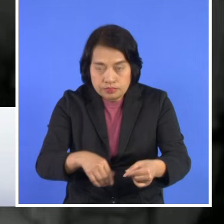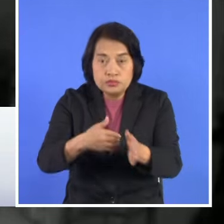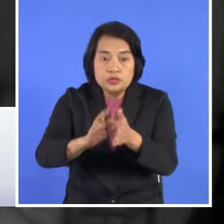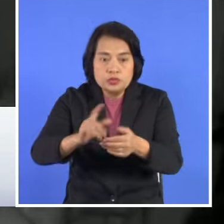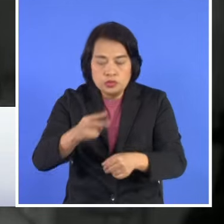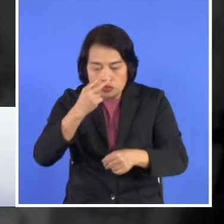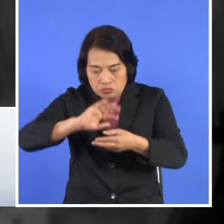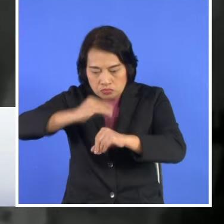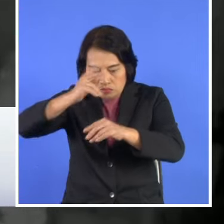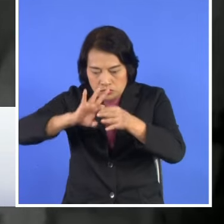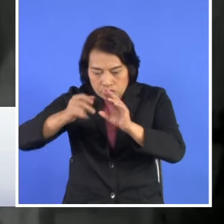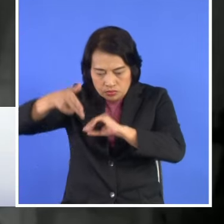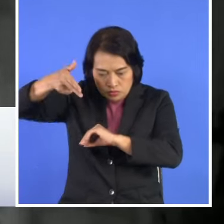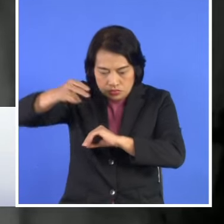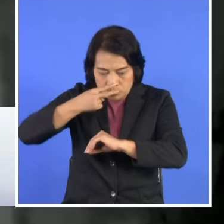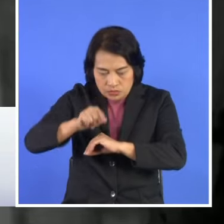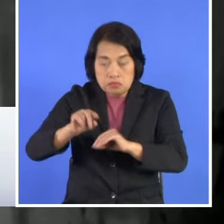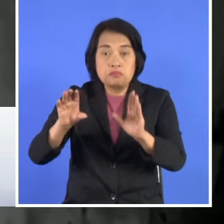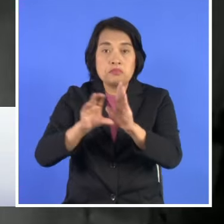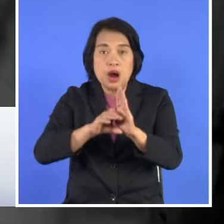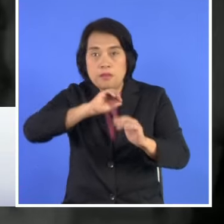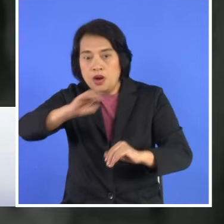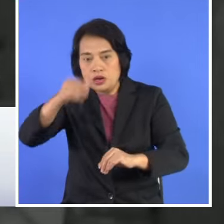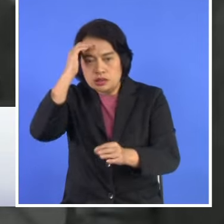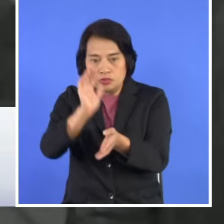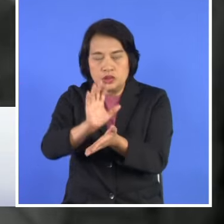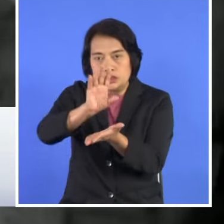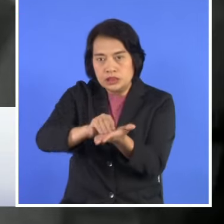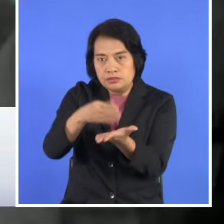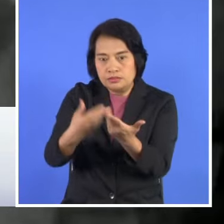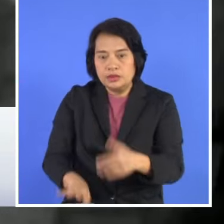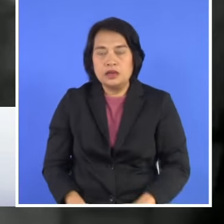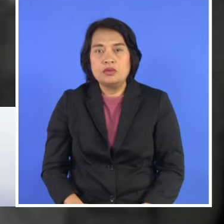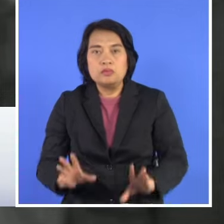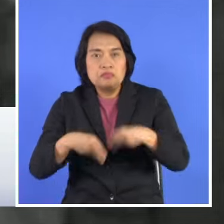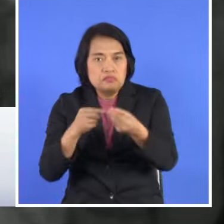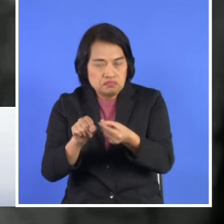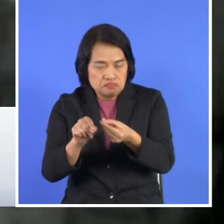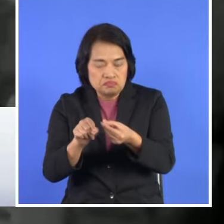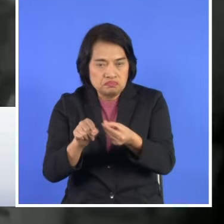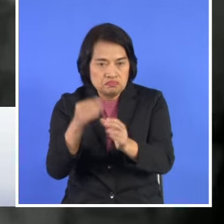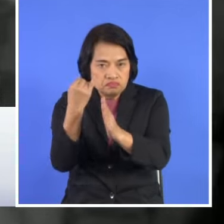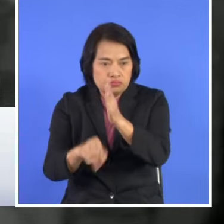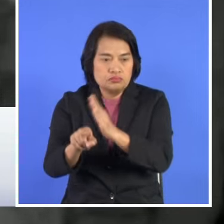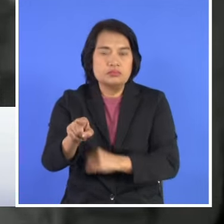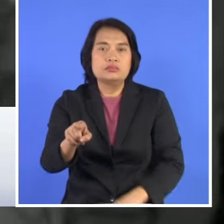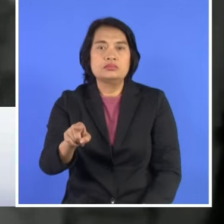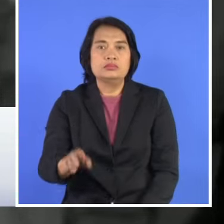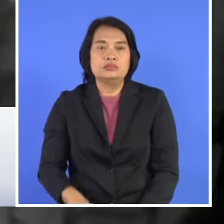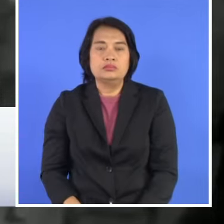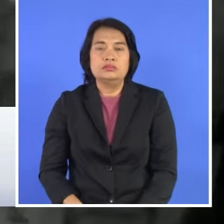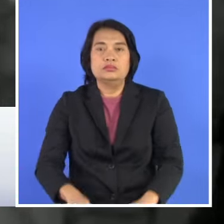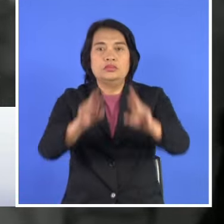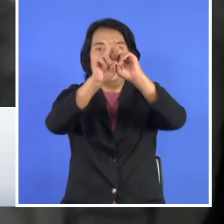วงจรปิดดูเจอภาพนี้นะคะเขาเอาภาพนี้ไปแจ้งความไว้แล้วกับตำรวจนะเอาเรื่องอย่างถึงที่สุดเลยนะคะคือที่ร้านน่ะมีพวกอะไหล่